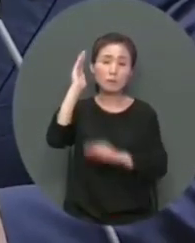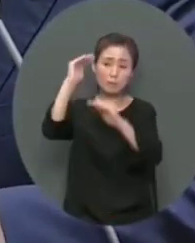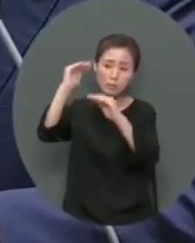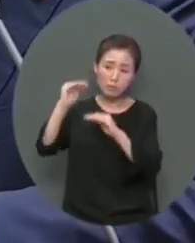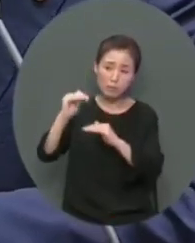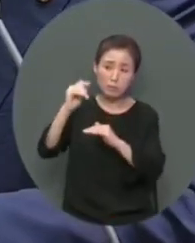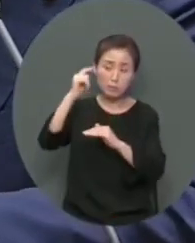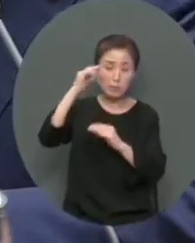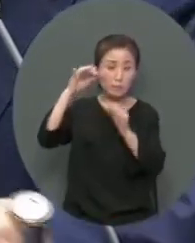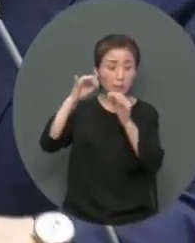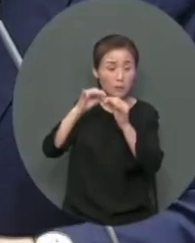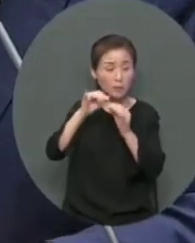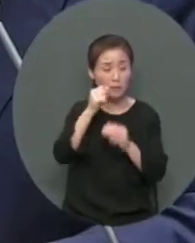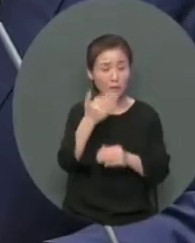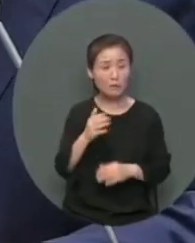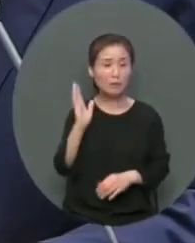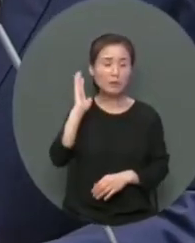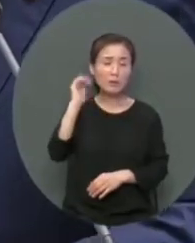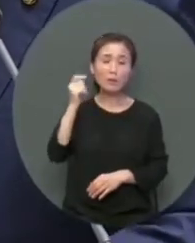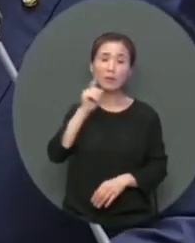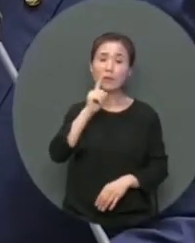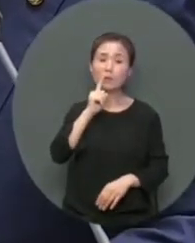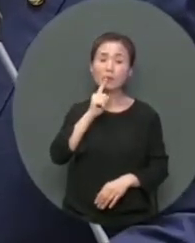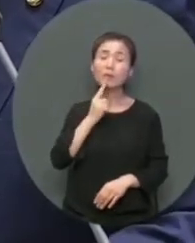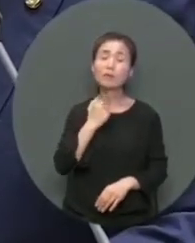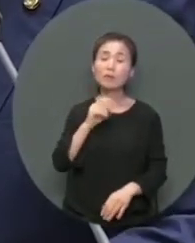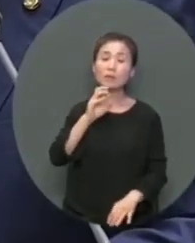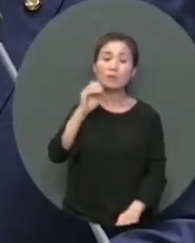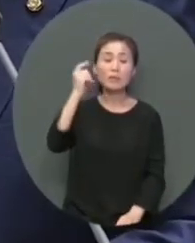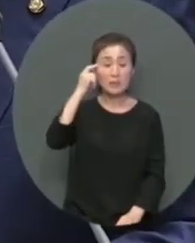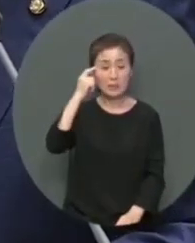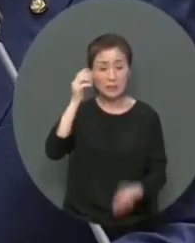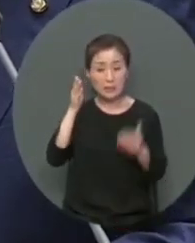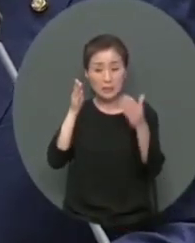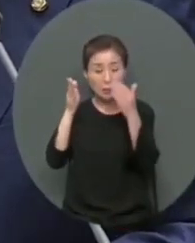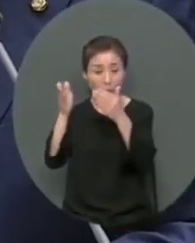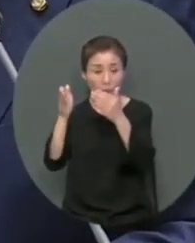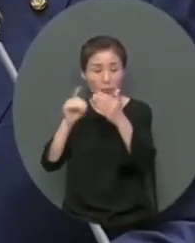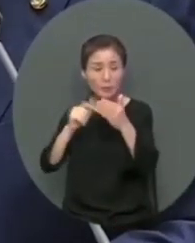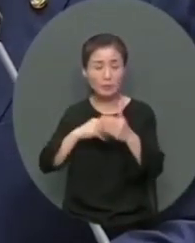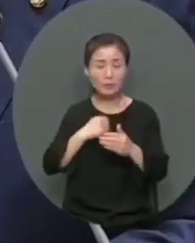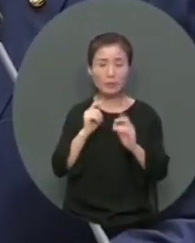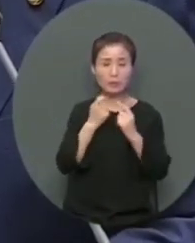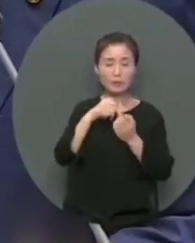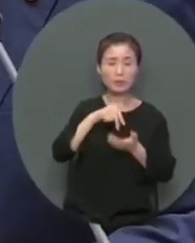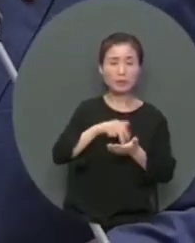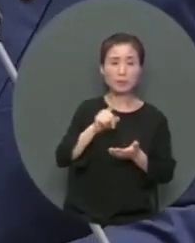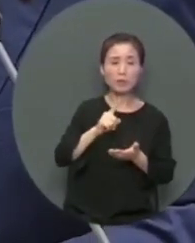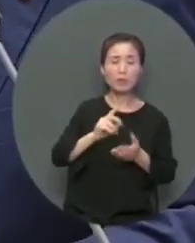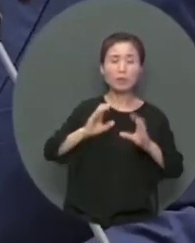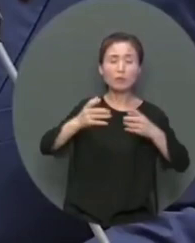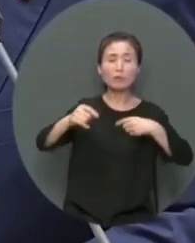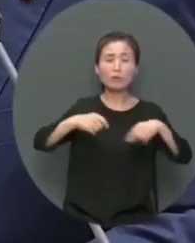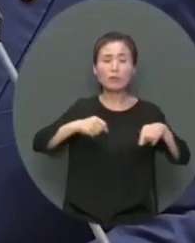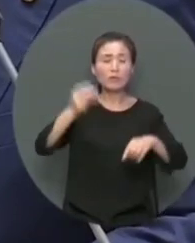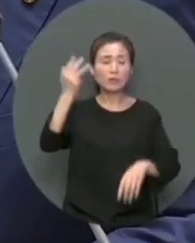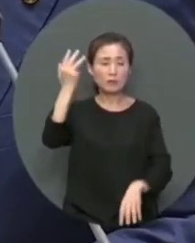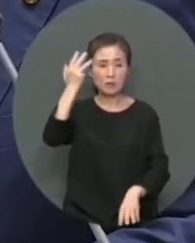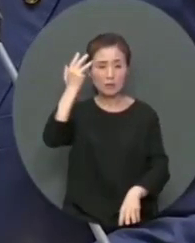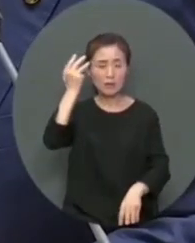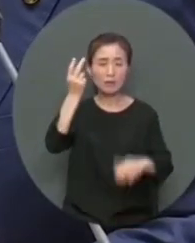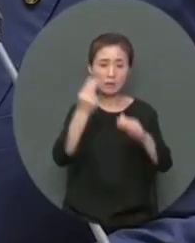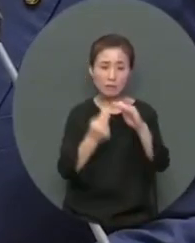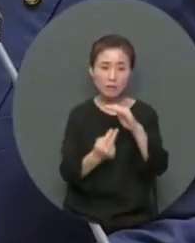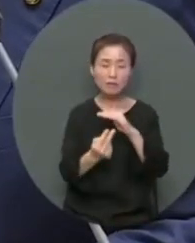그렇게 동의하시는가요? 대통령께서 말씀하시는 이념은 제 생각에는 역시 국정의 철학,